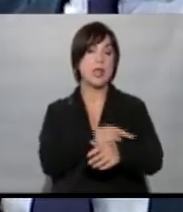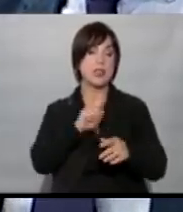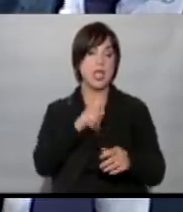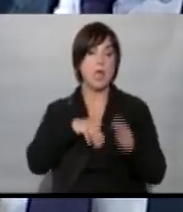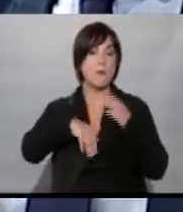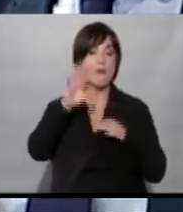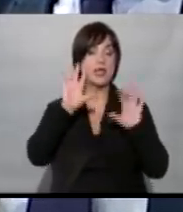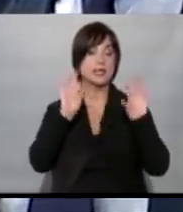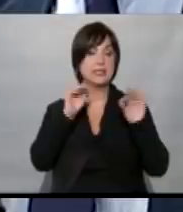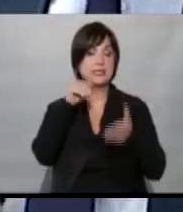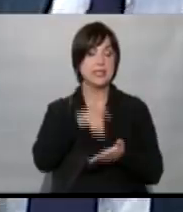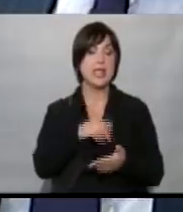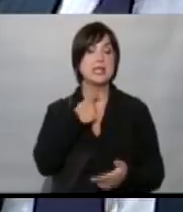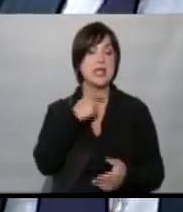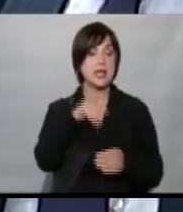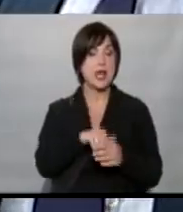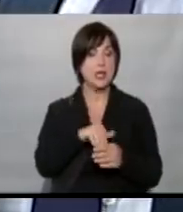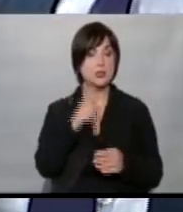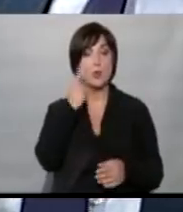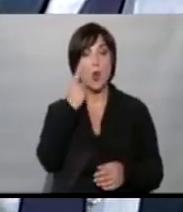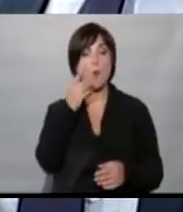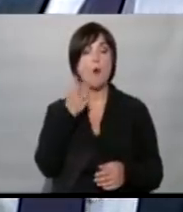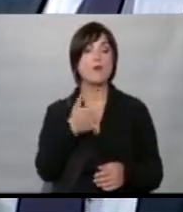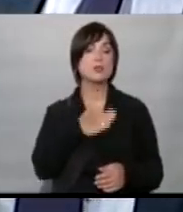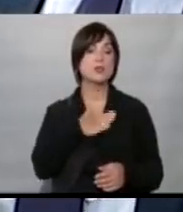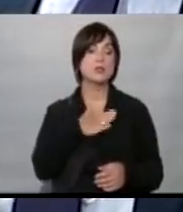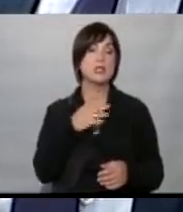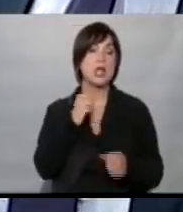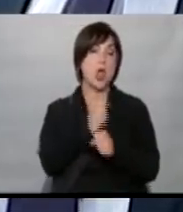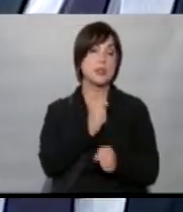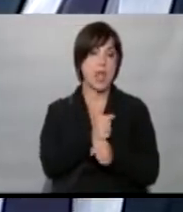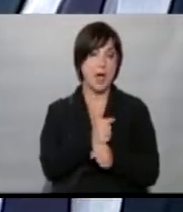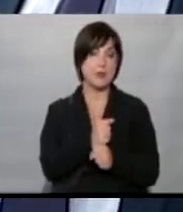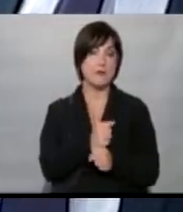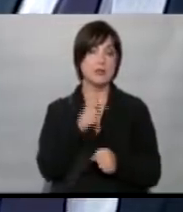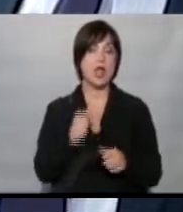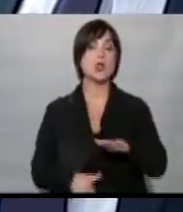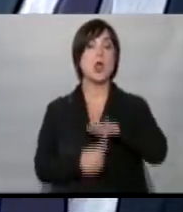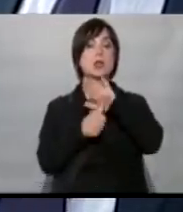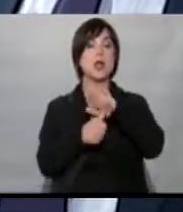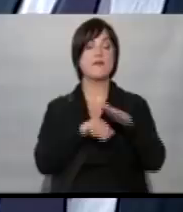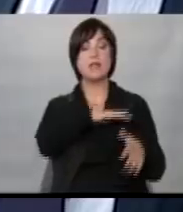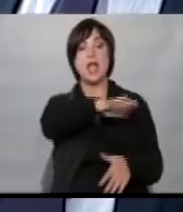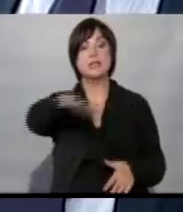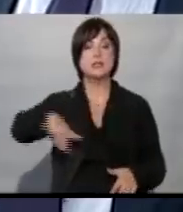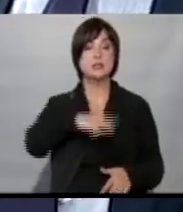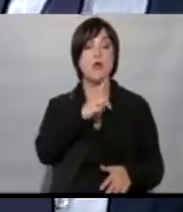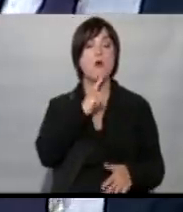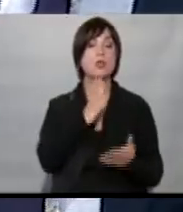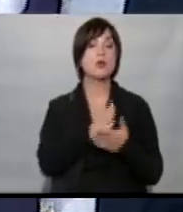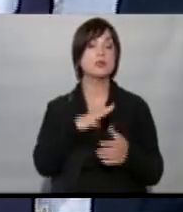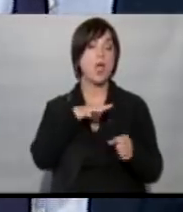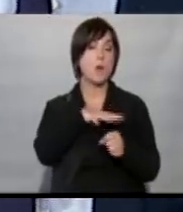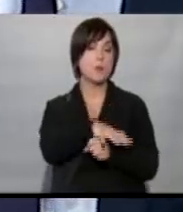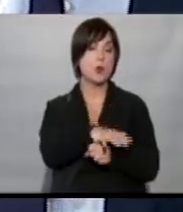повеќе од 10.000 гласови, сега се обидува својот наратив да го направи како главен наратив на сите оние кои што се